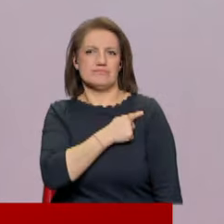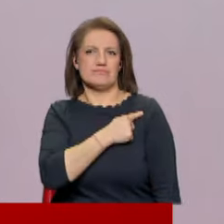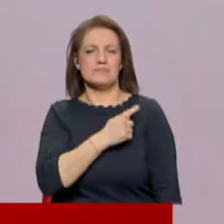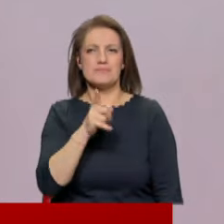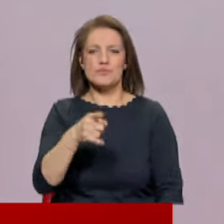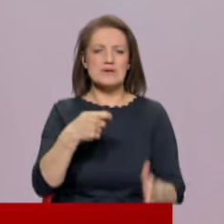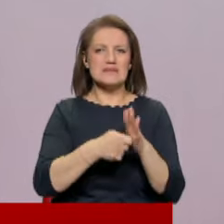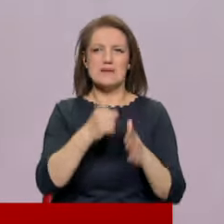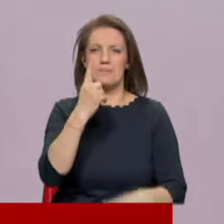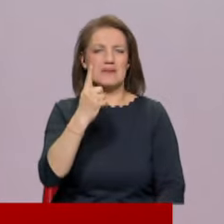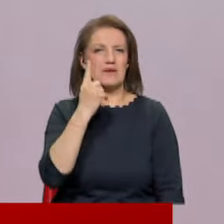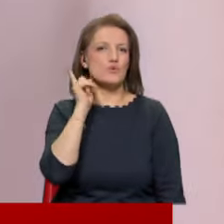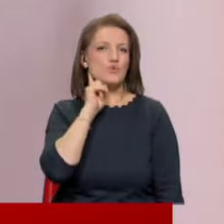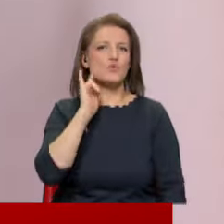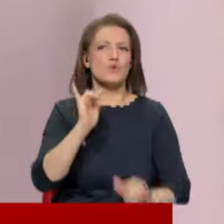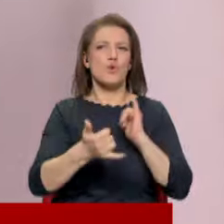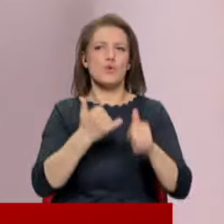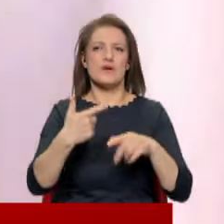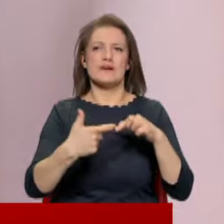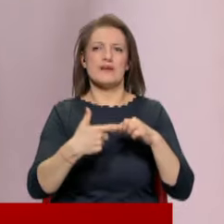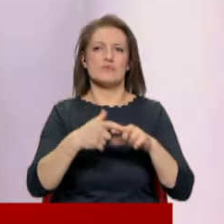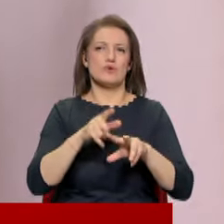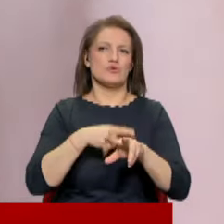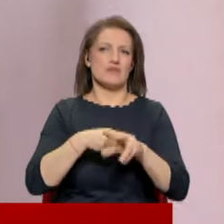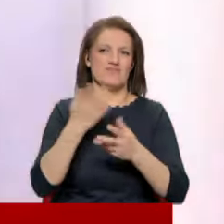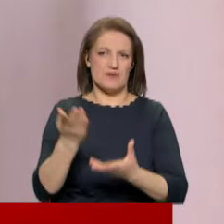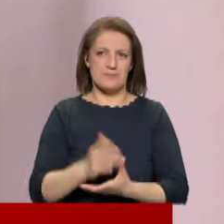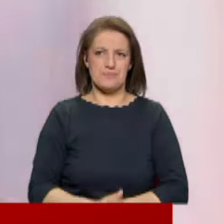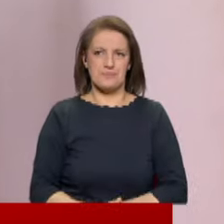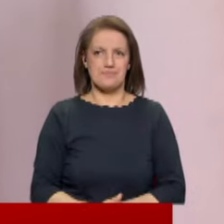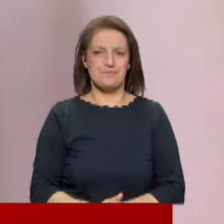Bu isimlerden biri de ünlü oyuncu Rami Youssef'ti.